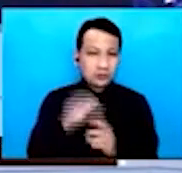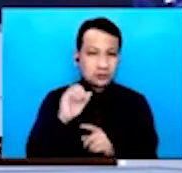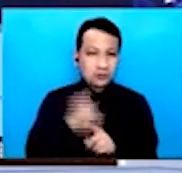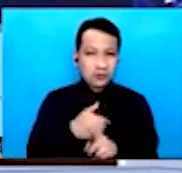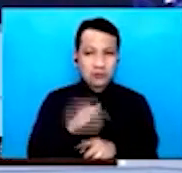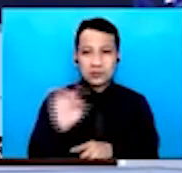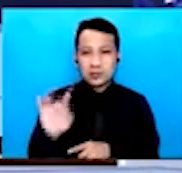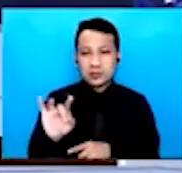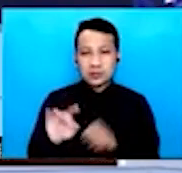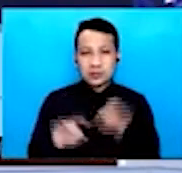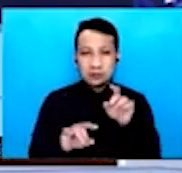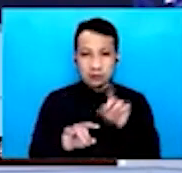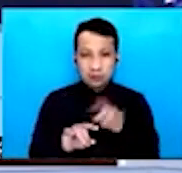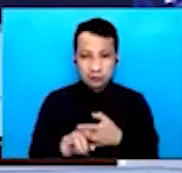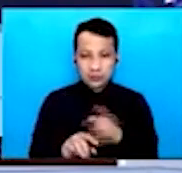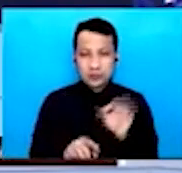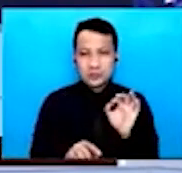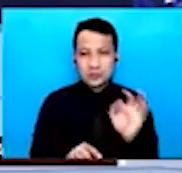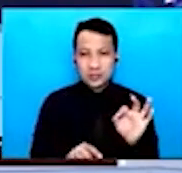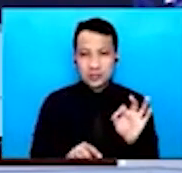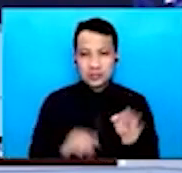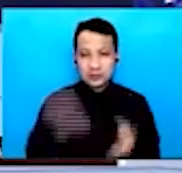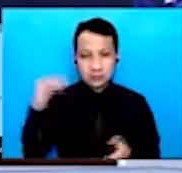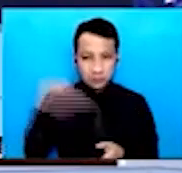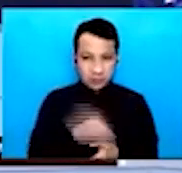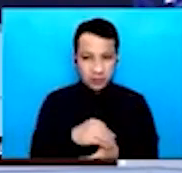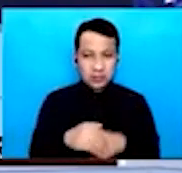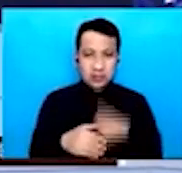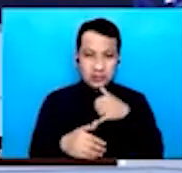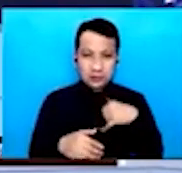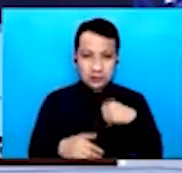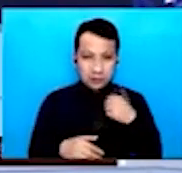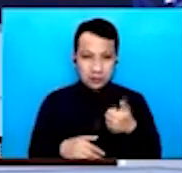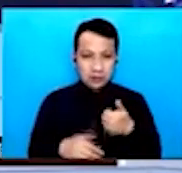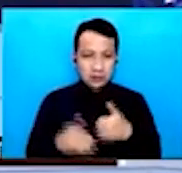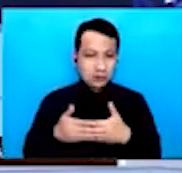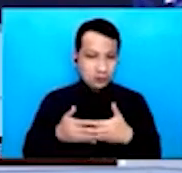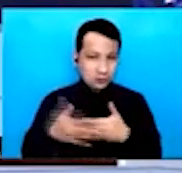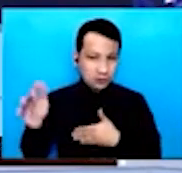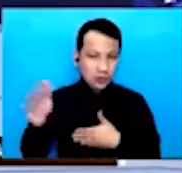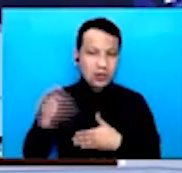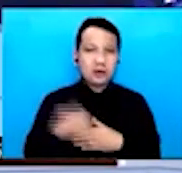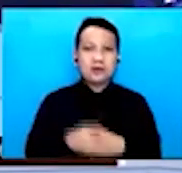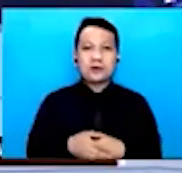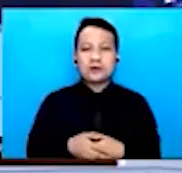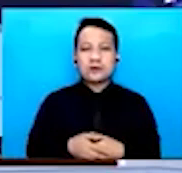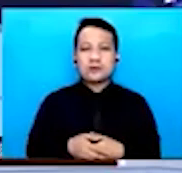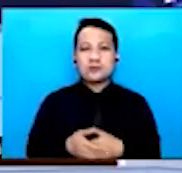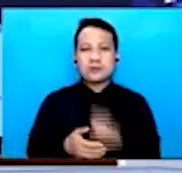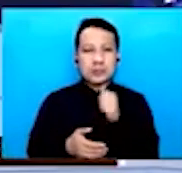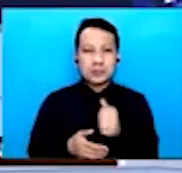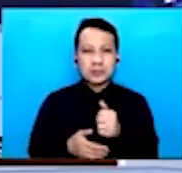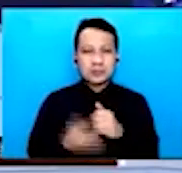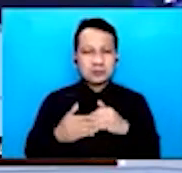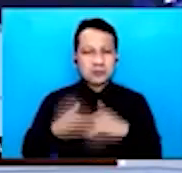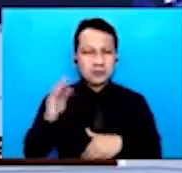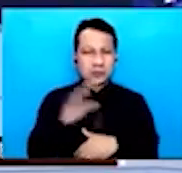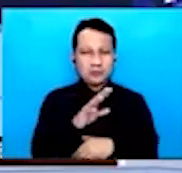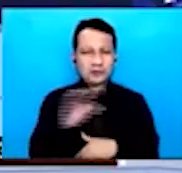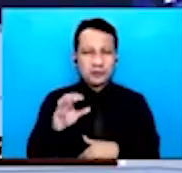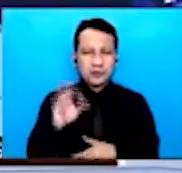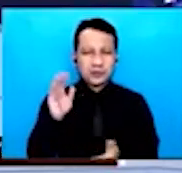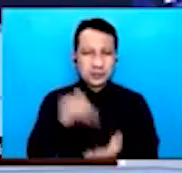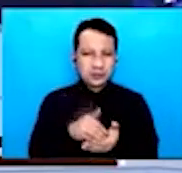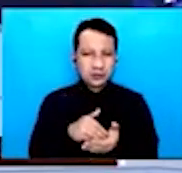at August 9. Pero bumaba rin kinabukasan at magmula noon hanggang ngayon, hindi na lumagpas sa 500,000